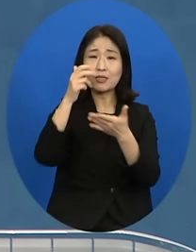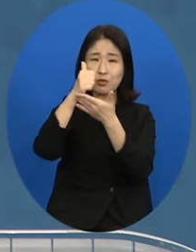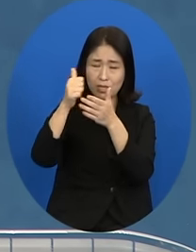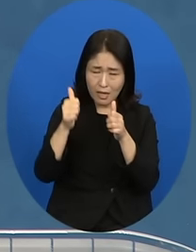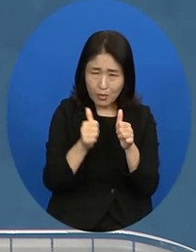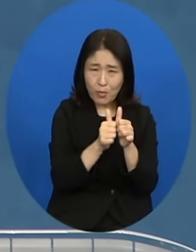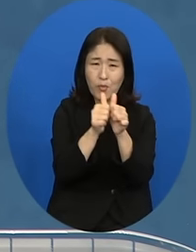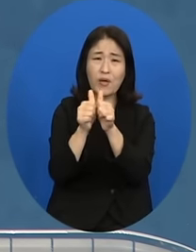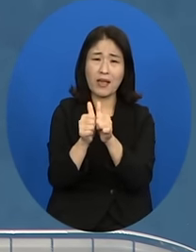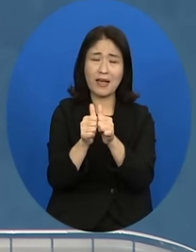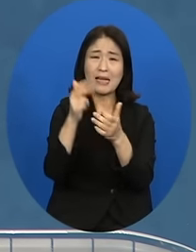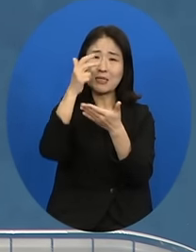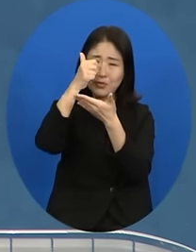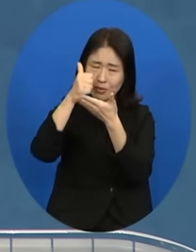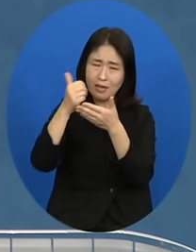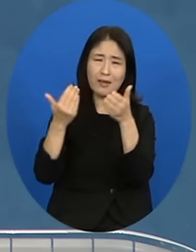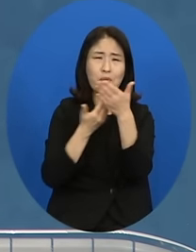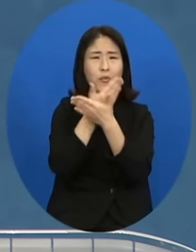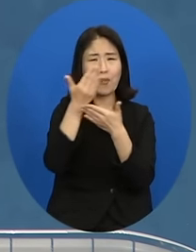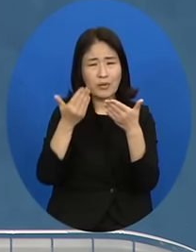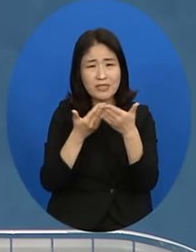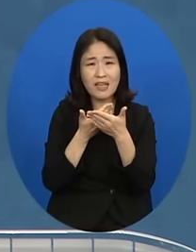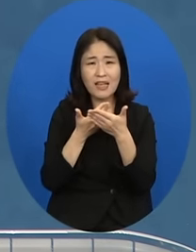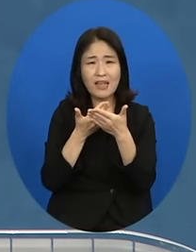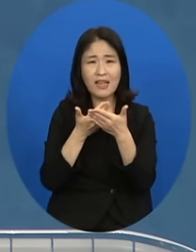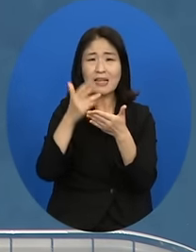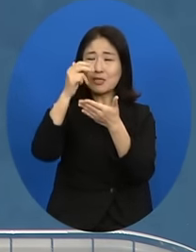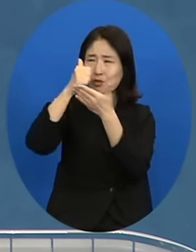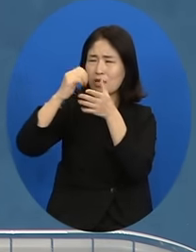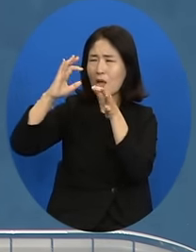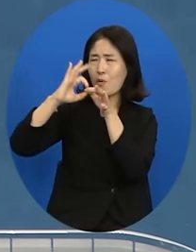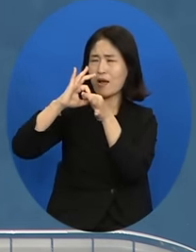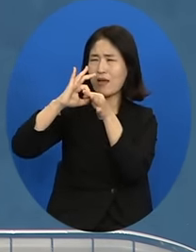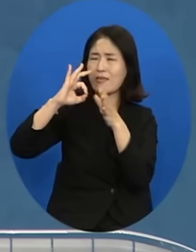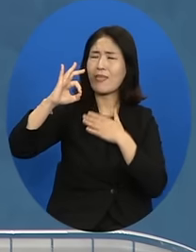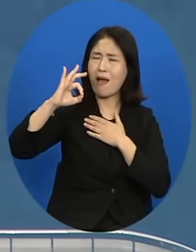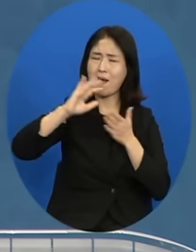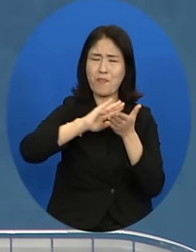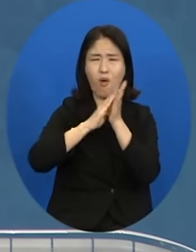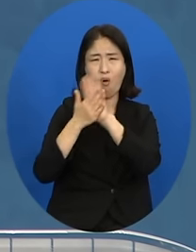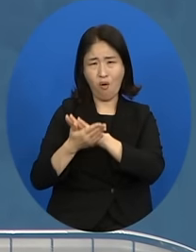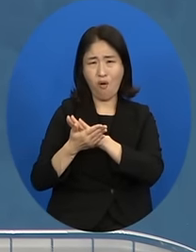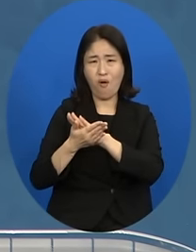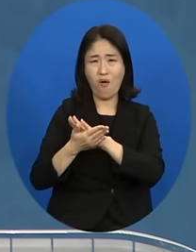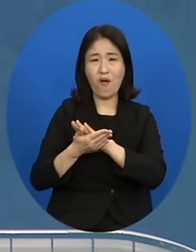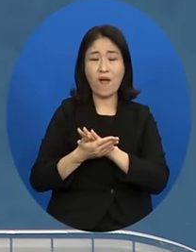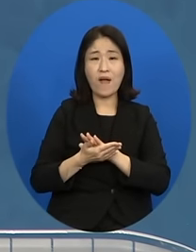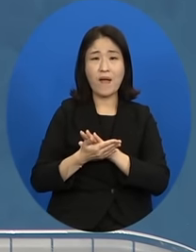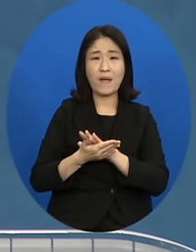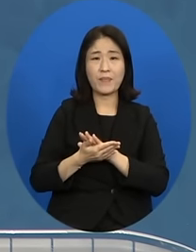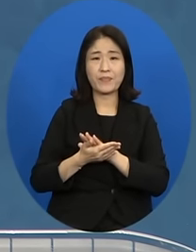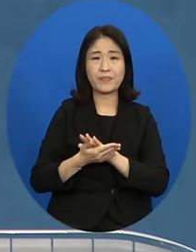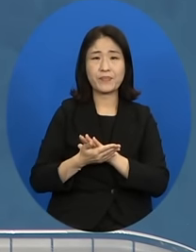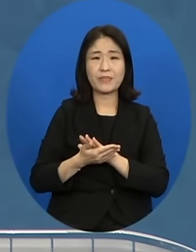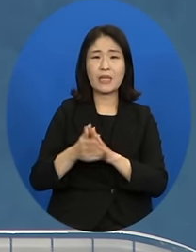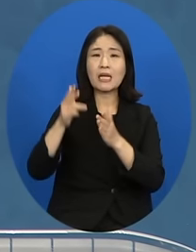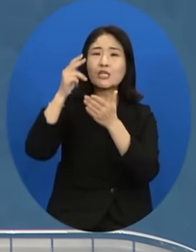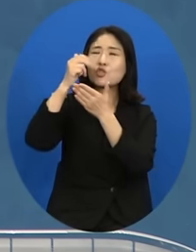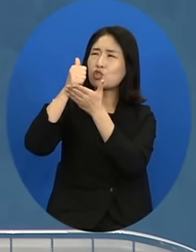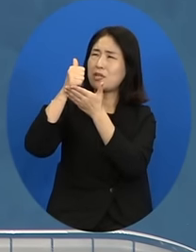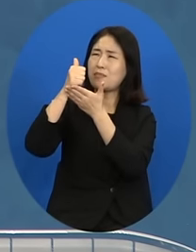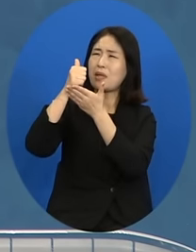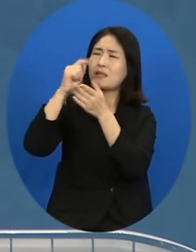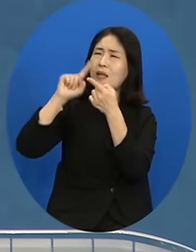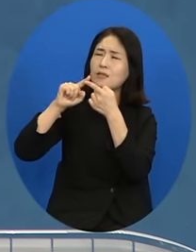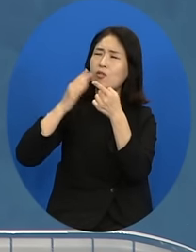동행하고 주님과 교제하면서 주님과의 관계가 달라졌어요. 저는 어느새 주님을